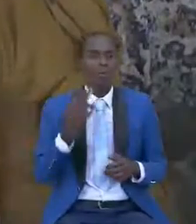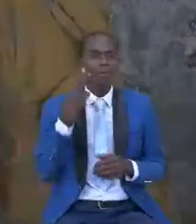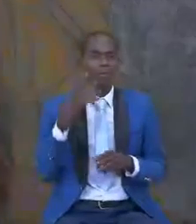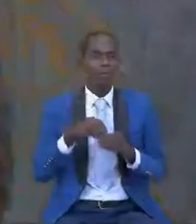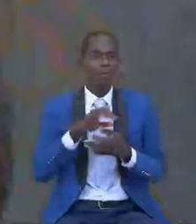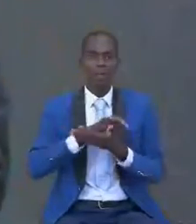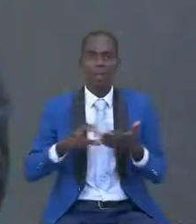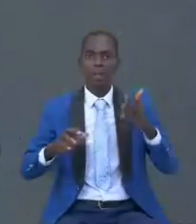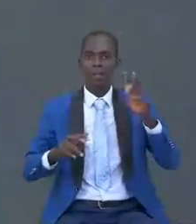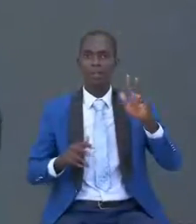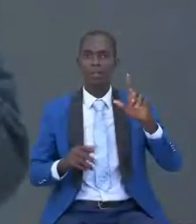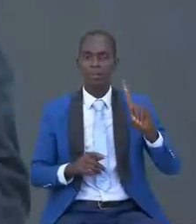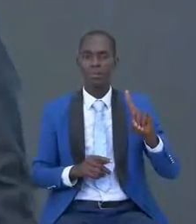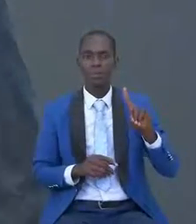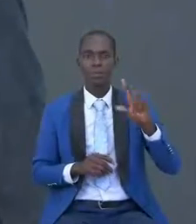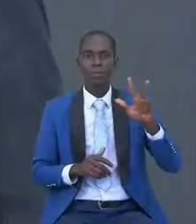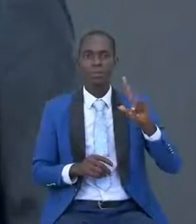Verset